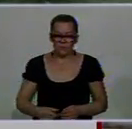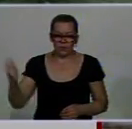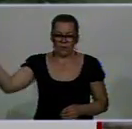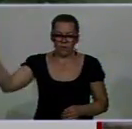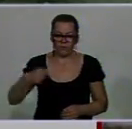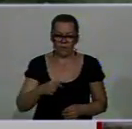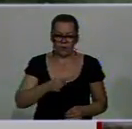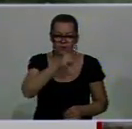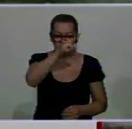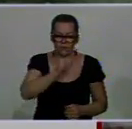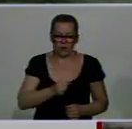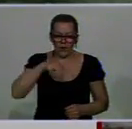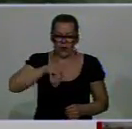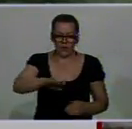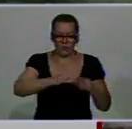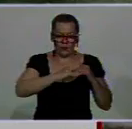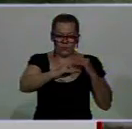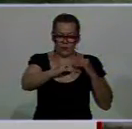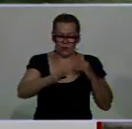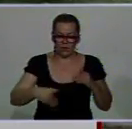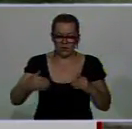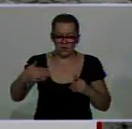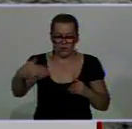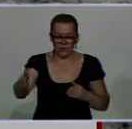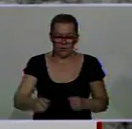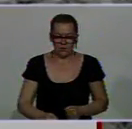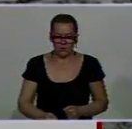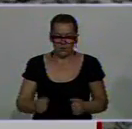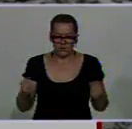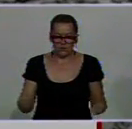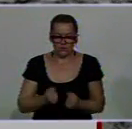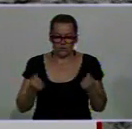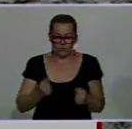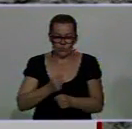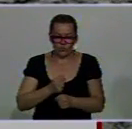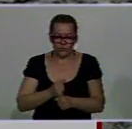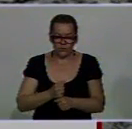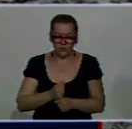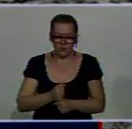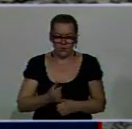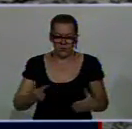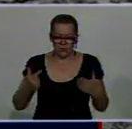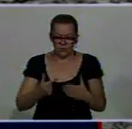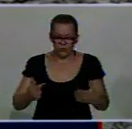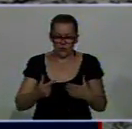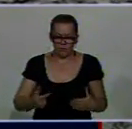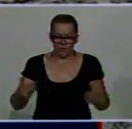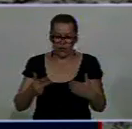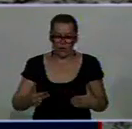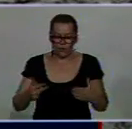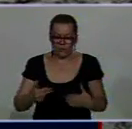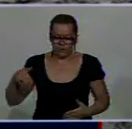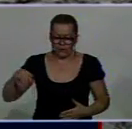sus. Alunecarea de teren înaintează cu repeziciune. Cu toate că se lucrează non-stop, 7 metri, 8 metri tot înaintează pe